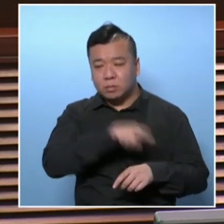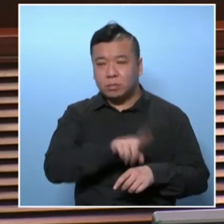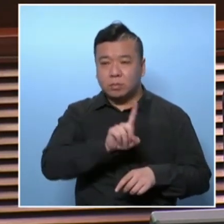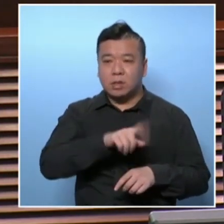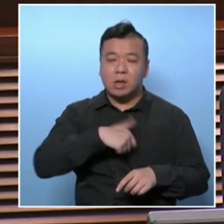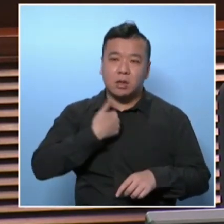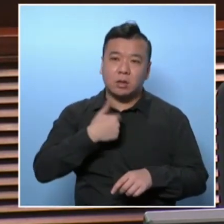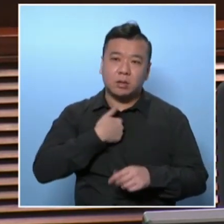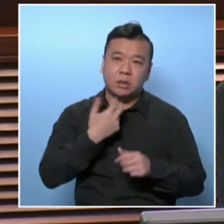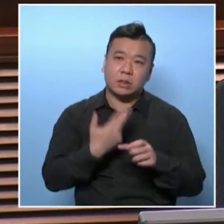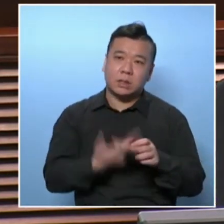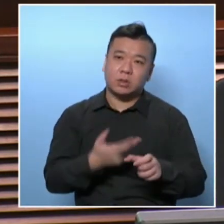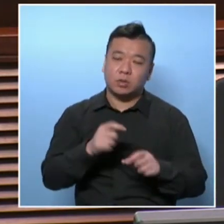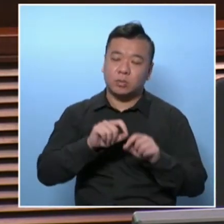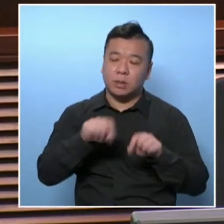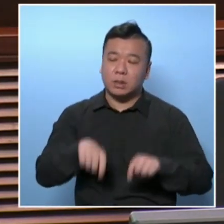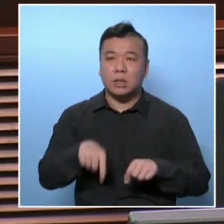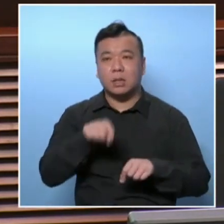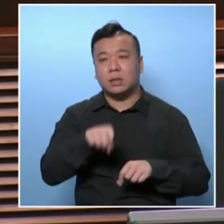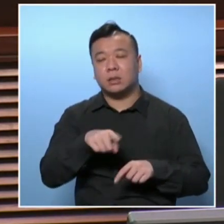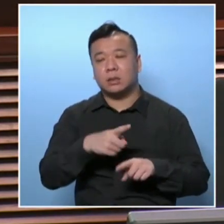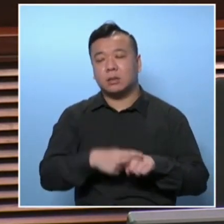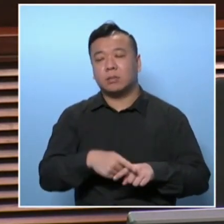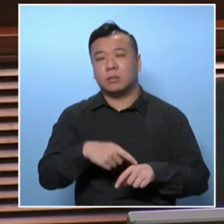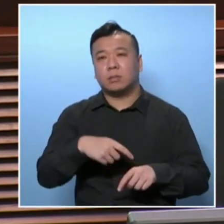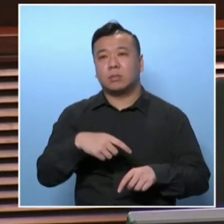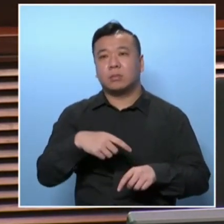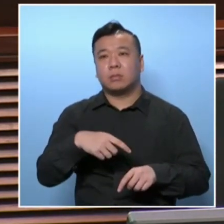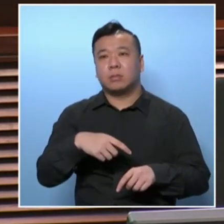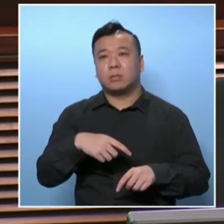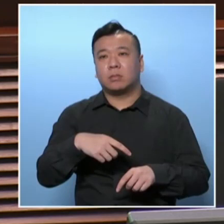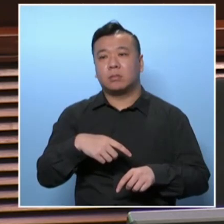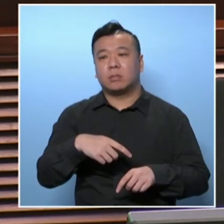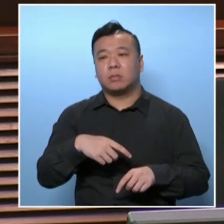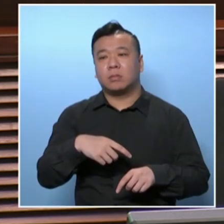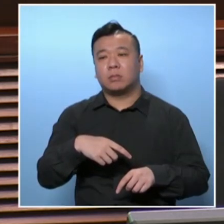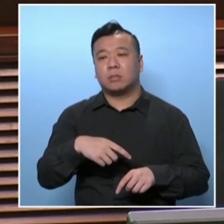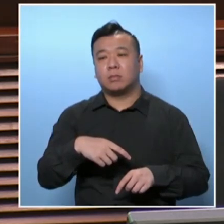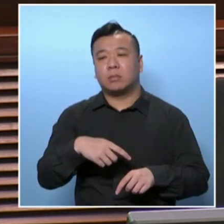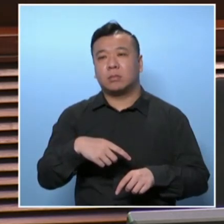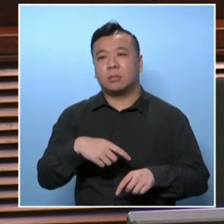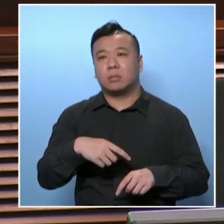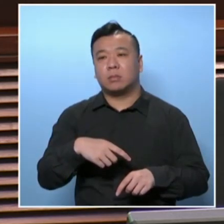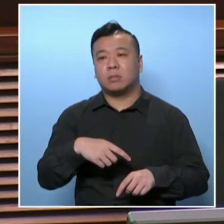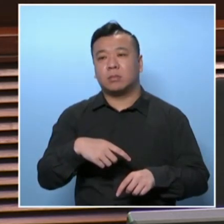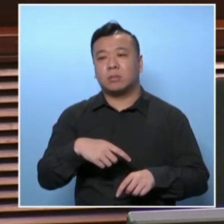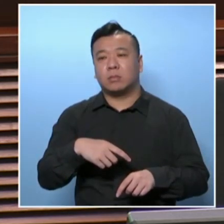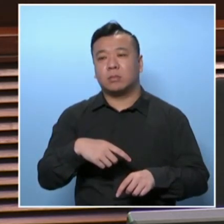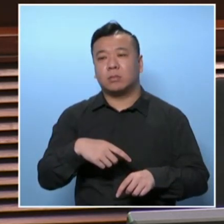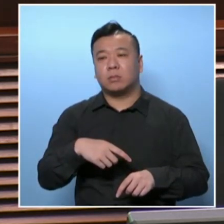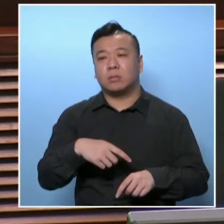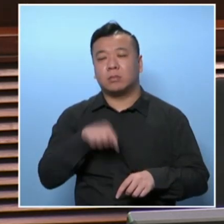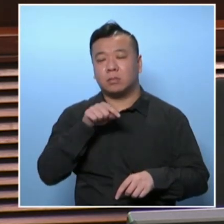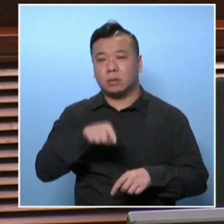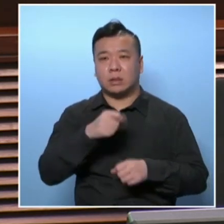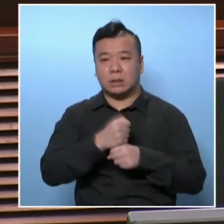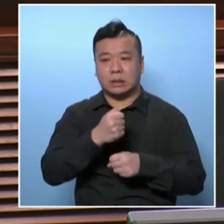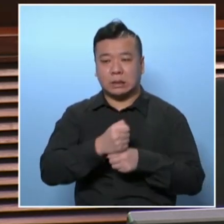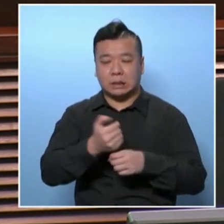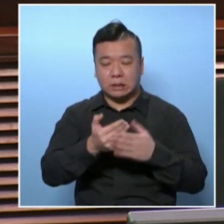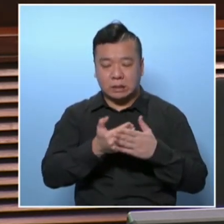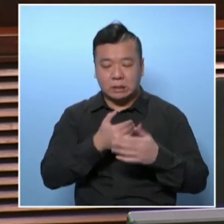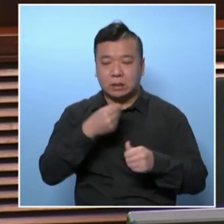老師質素嘅問題。我哋係會從無論係佢職前嘅培訓